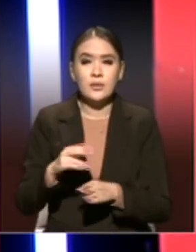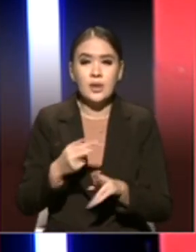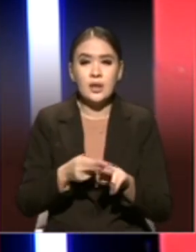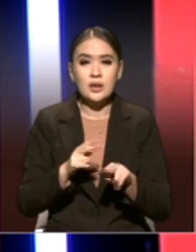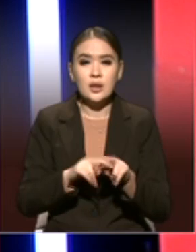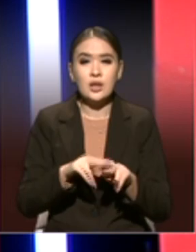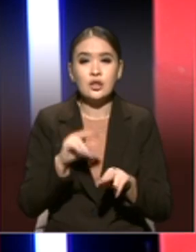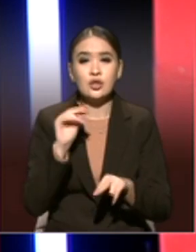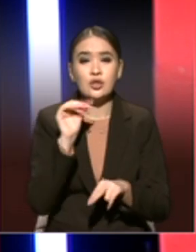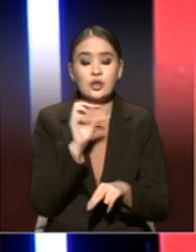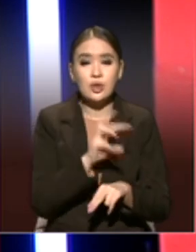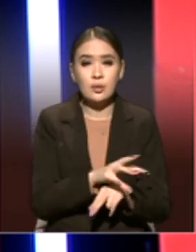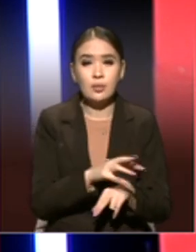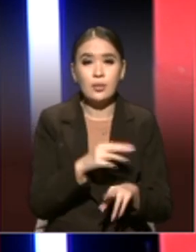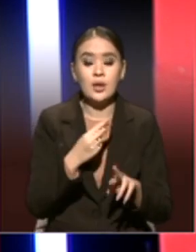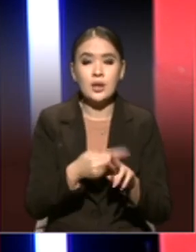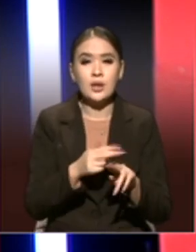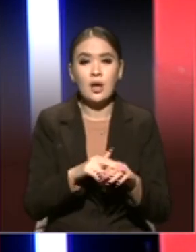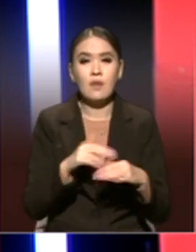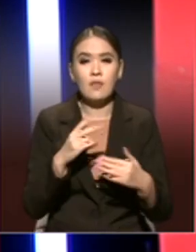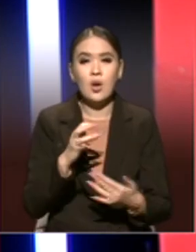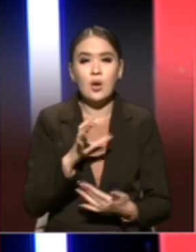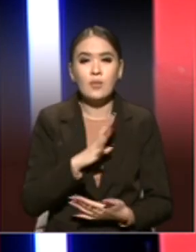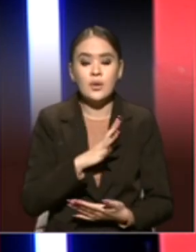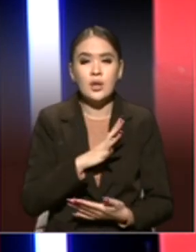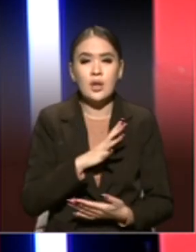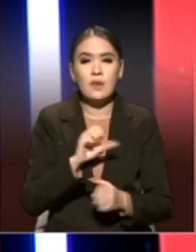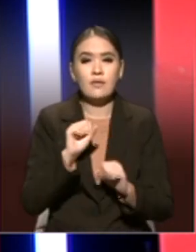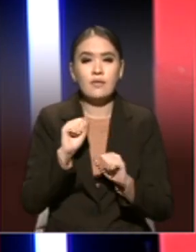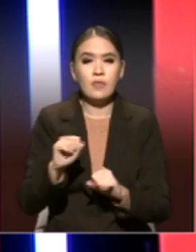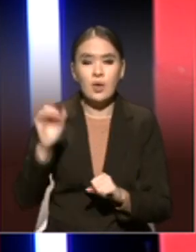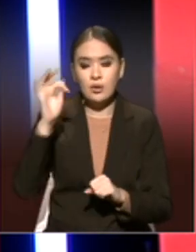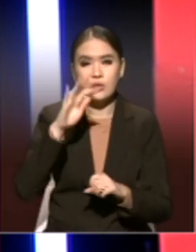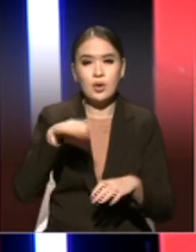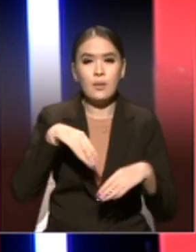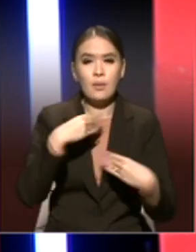гөрі отанның сізге беріп тұрған мүмкіндігі сияқты.